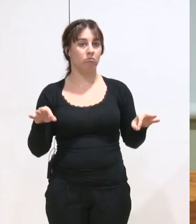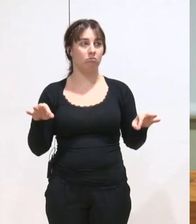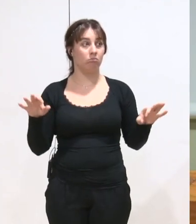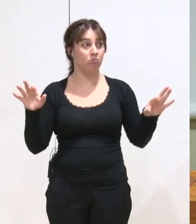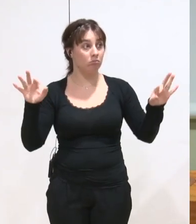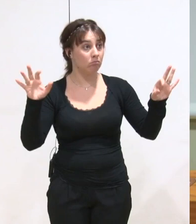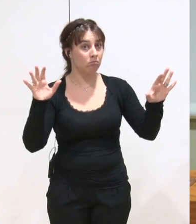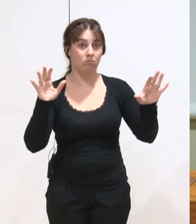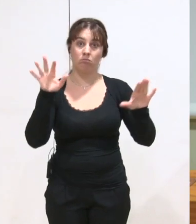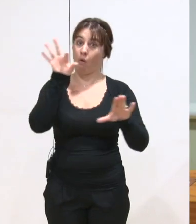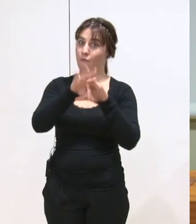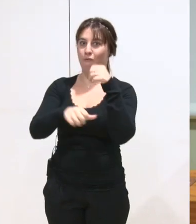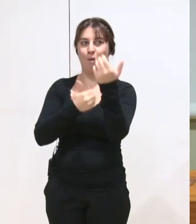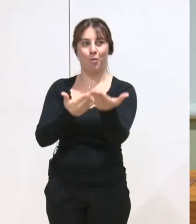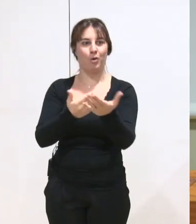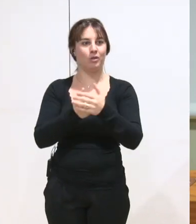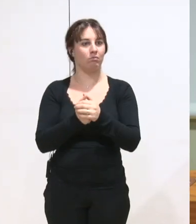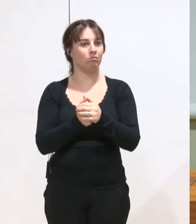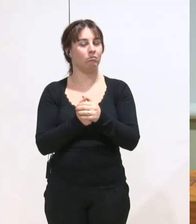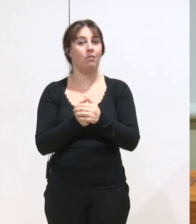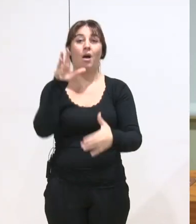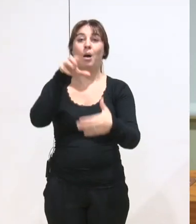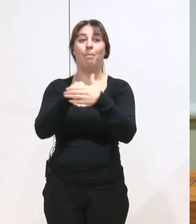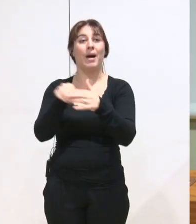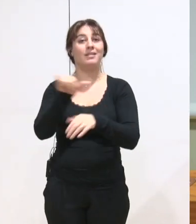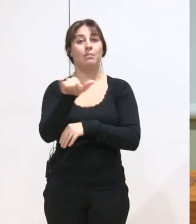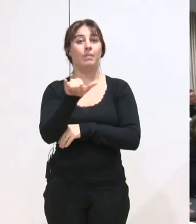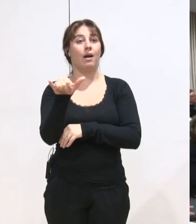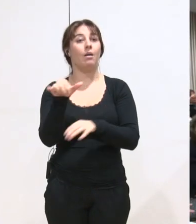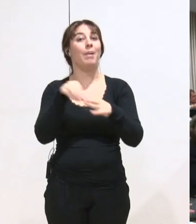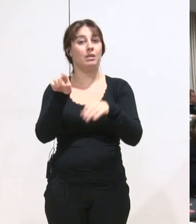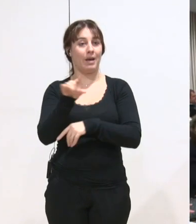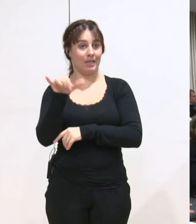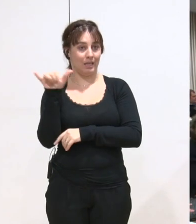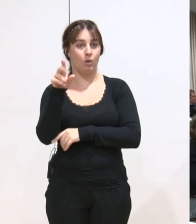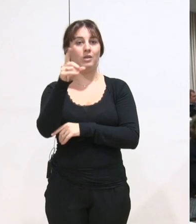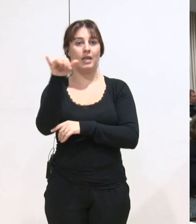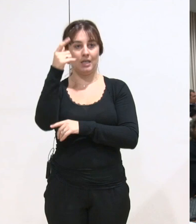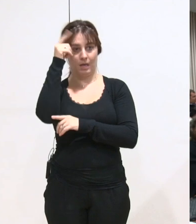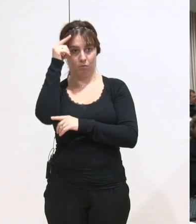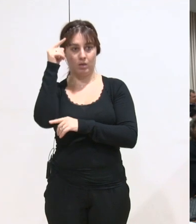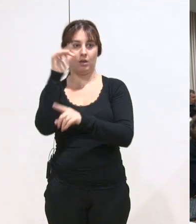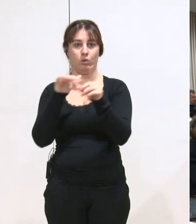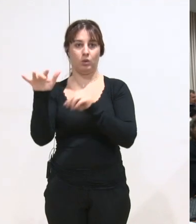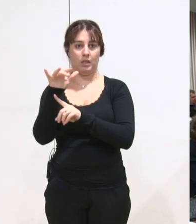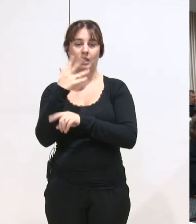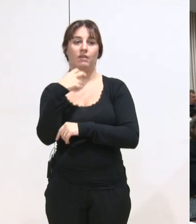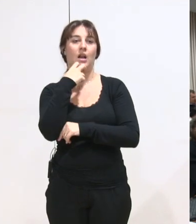Non, eh bien, je la mets aux voix. Qui ne prend pas part au vote ? Républicains, UDI, Société civile.